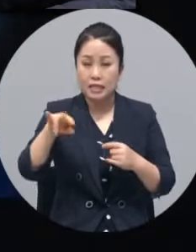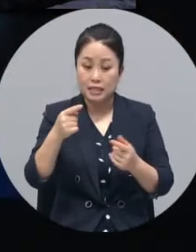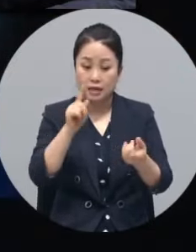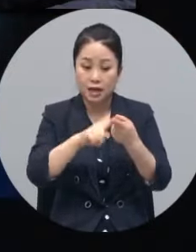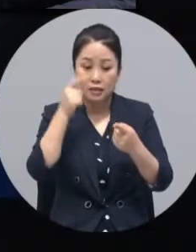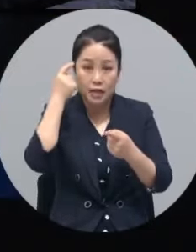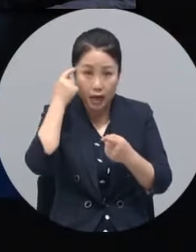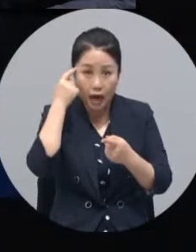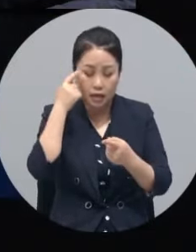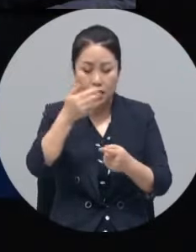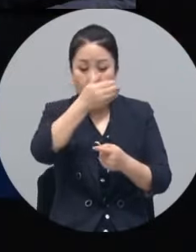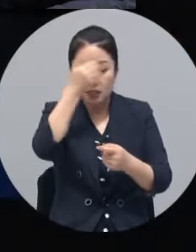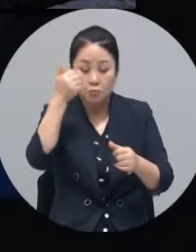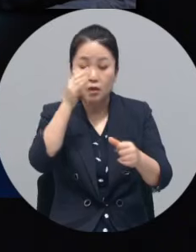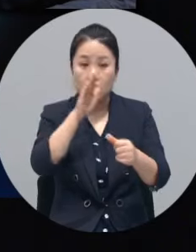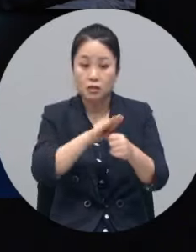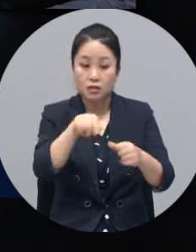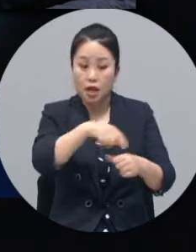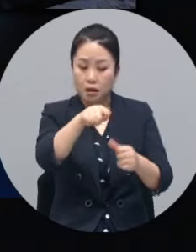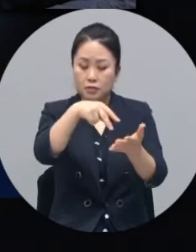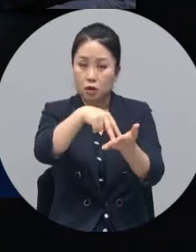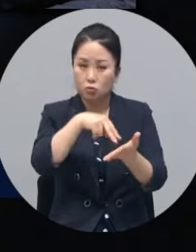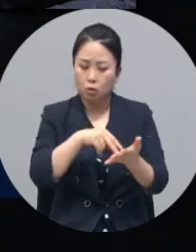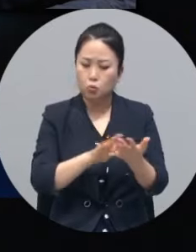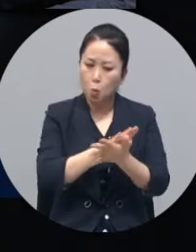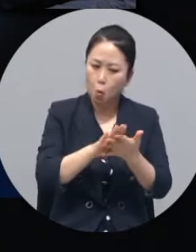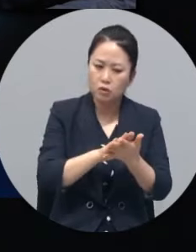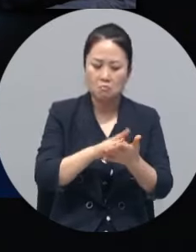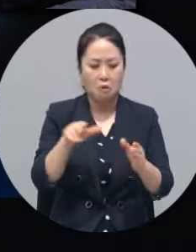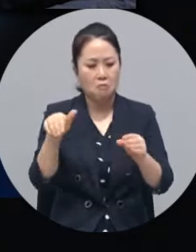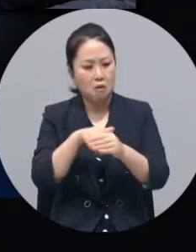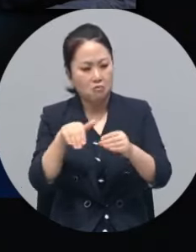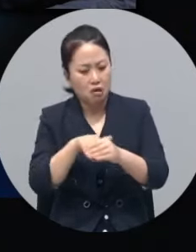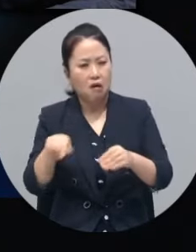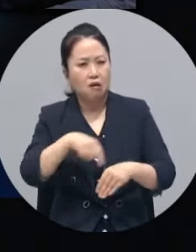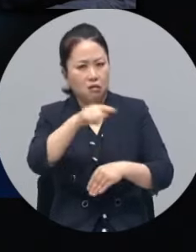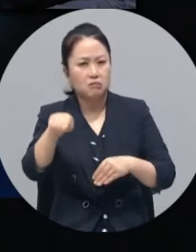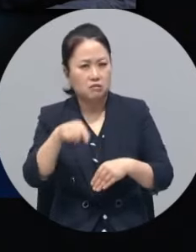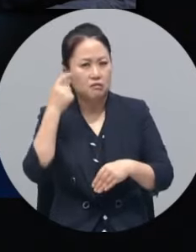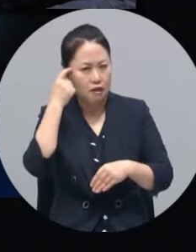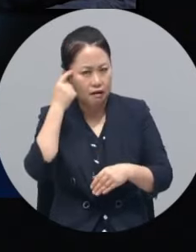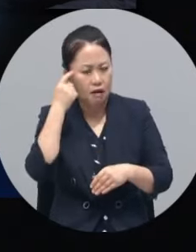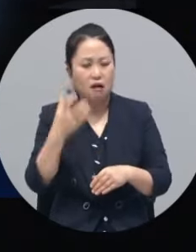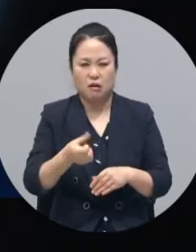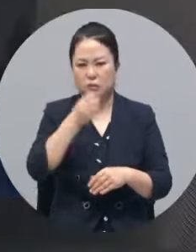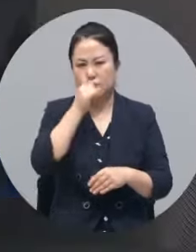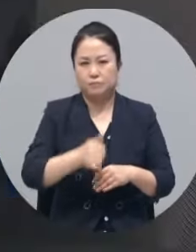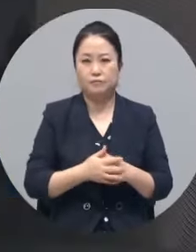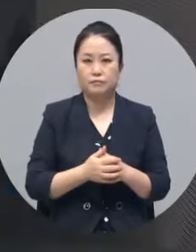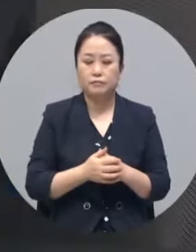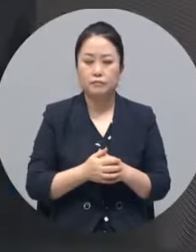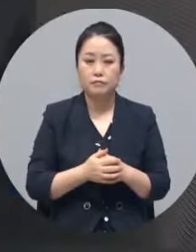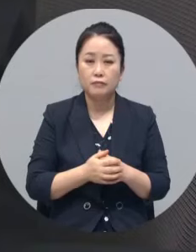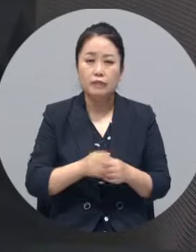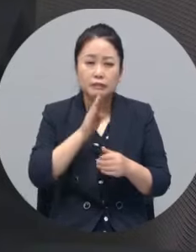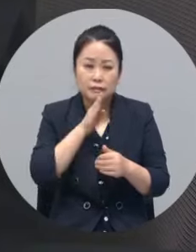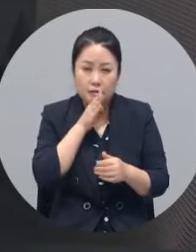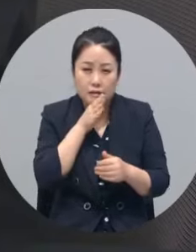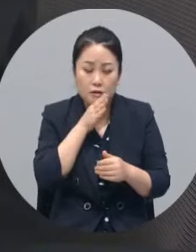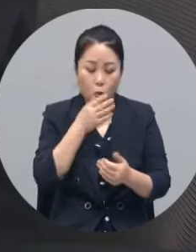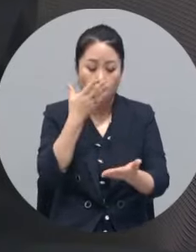입장에서는 뭐 놀이 내지는 하위 문화 뭐 이런 식으로 오랫동안 용인이 되 실제로